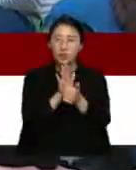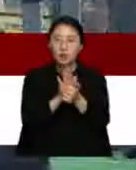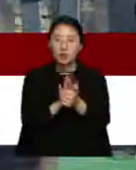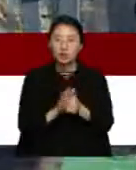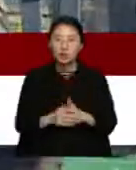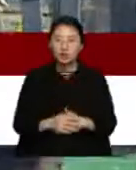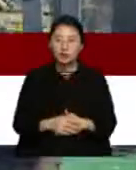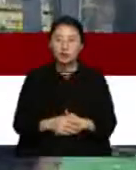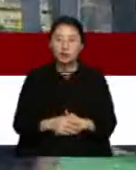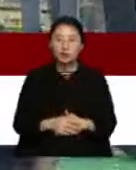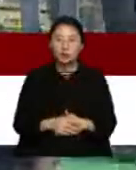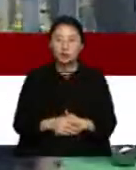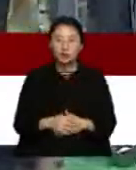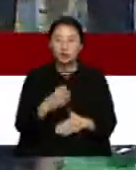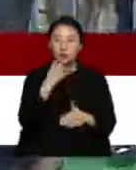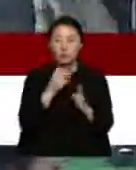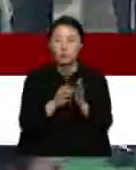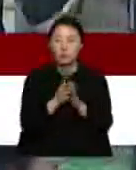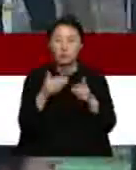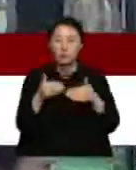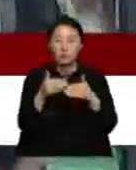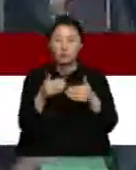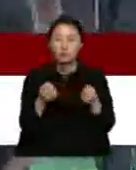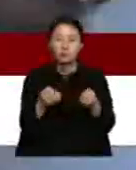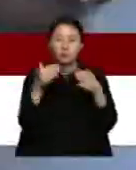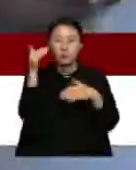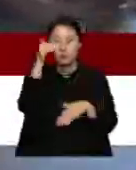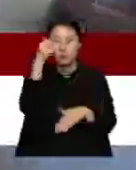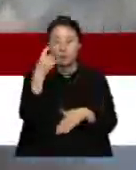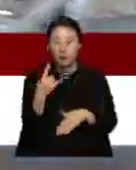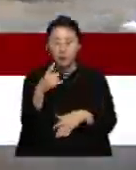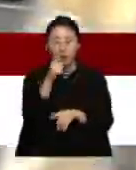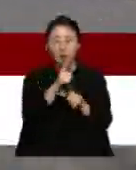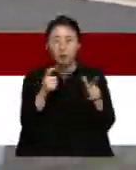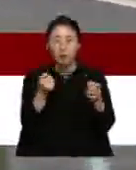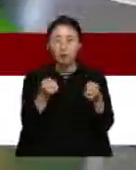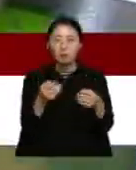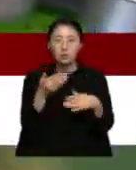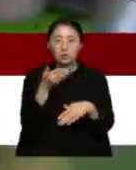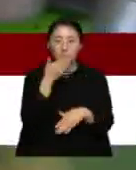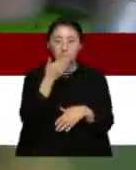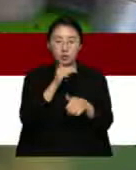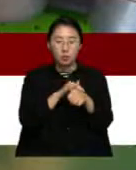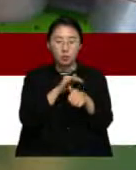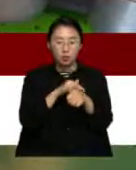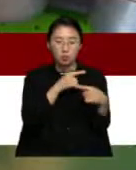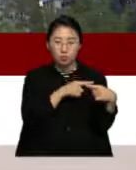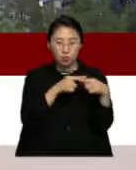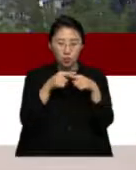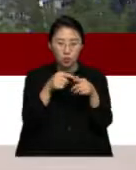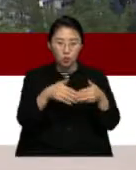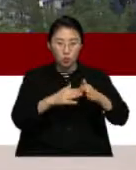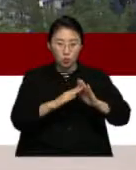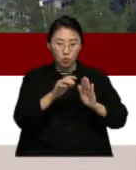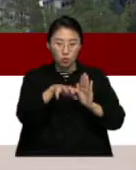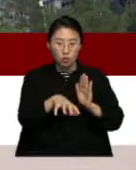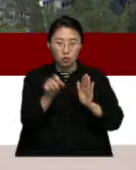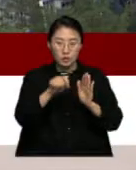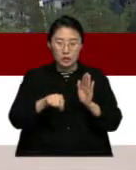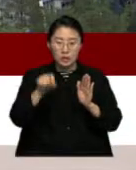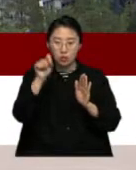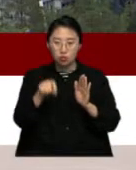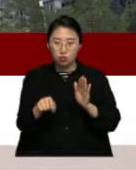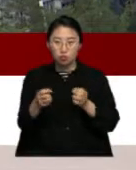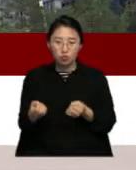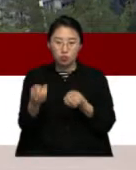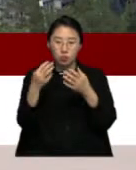지원할 계획입니다. 또 서울시에서 주최하는 축제나 박람회 등 대규모 행사에서 푸드트럭 존을 의무화하고 자치구 브랜드 축제를